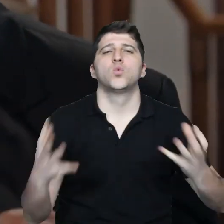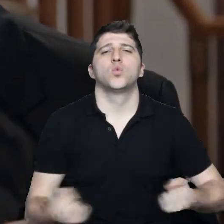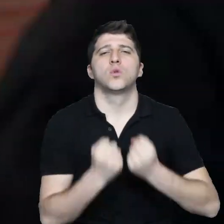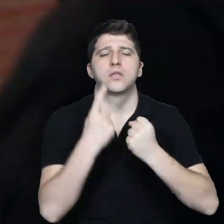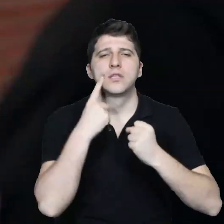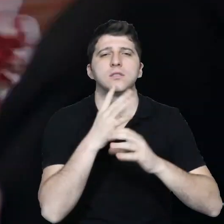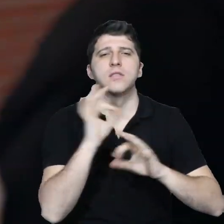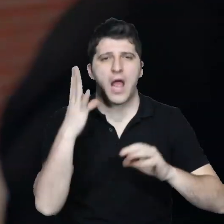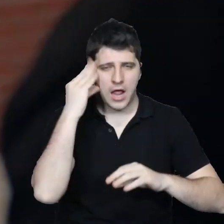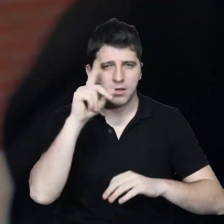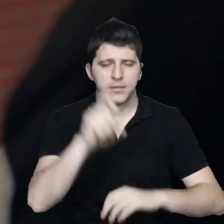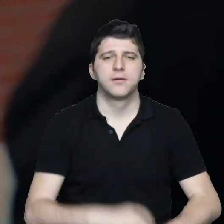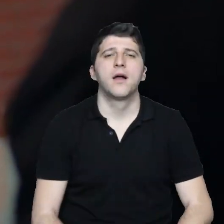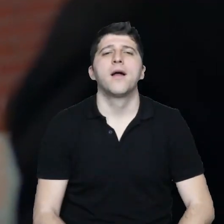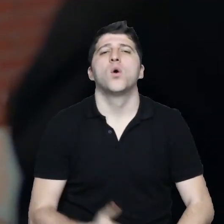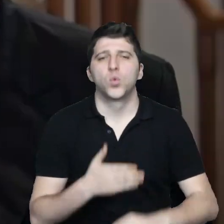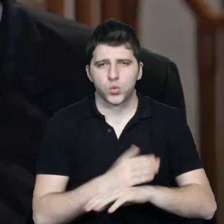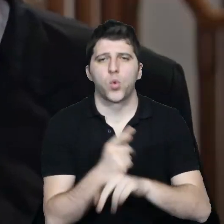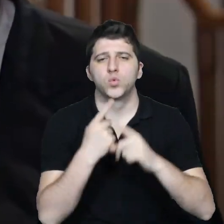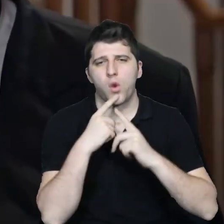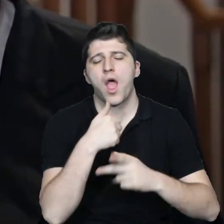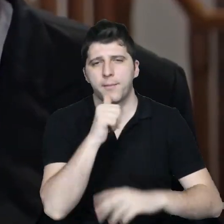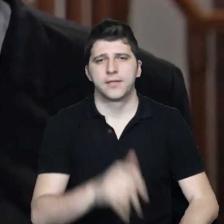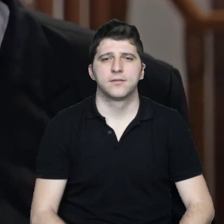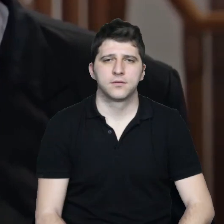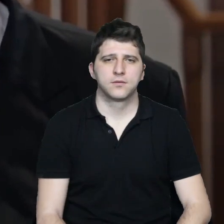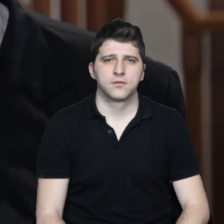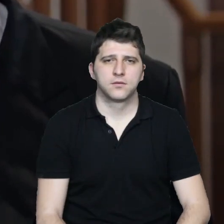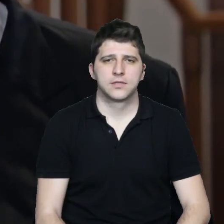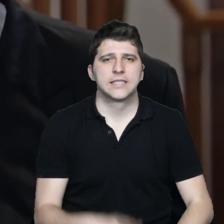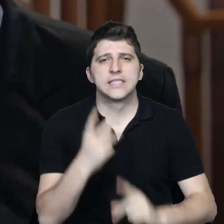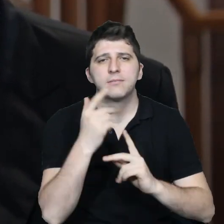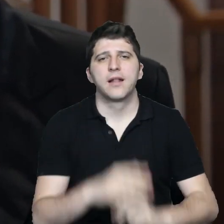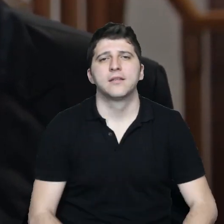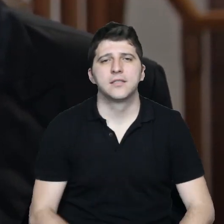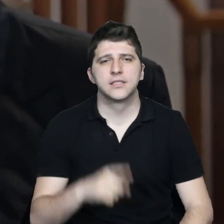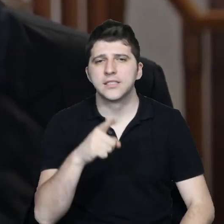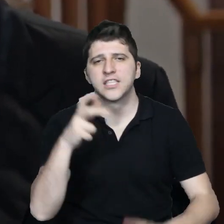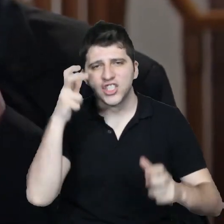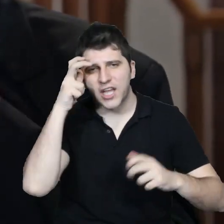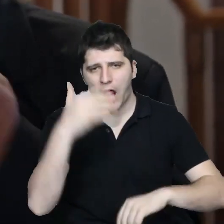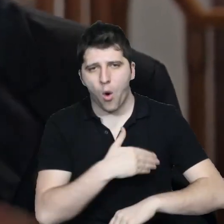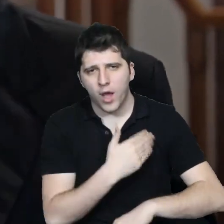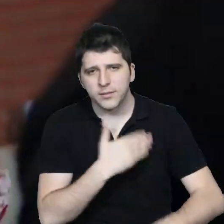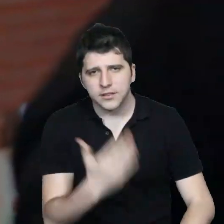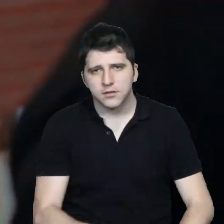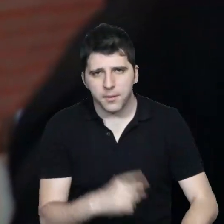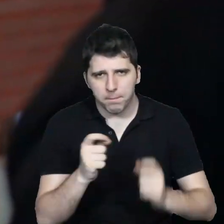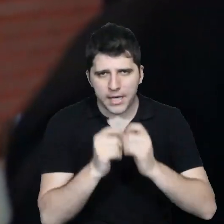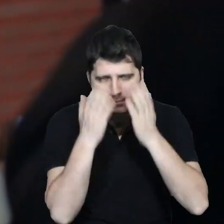Çittaks! Doğru söylüyor abime söyleyeyim. Deterjanlı eldivenleri çıkarıyor. İsmail, Sen şeytanın avukatı mısın yavrum? Bir enzü besmele